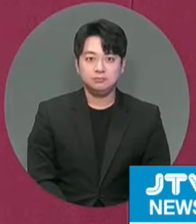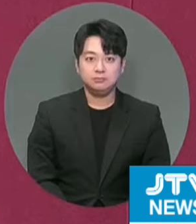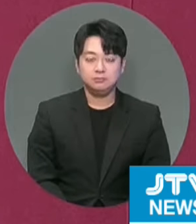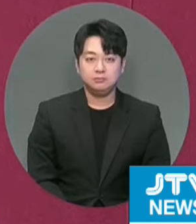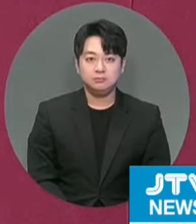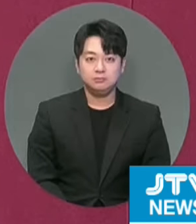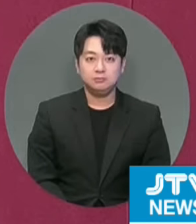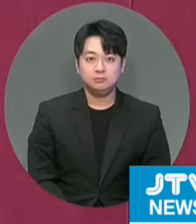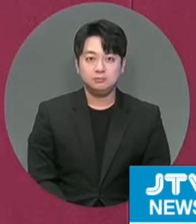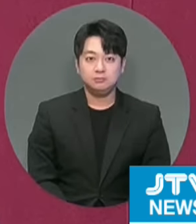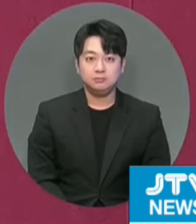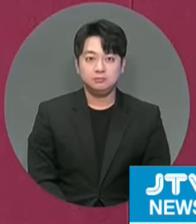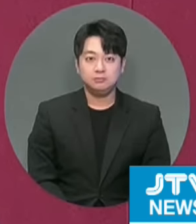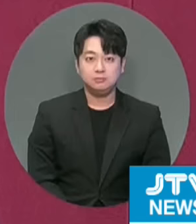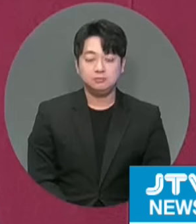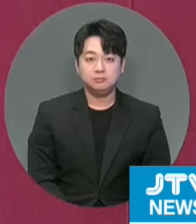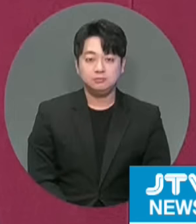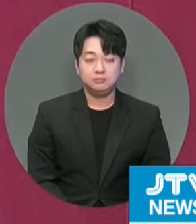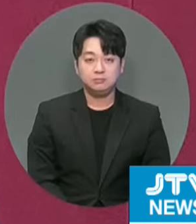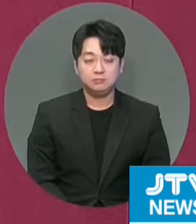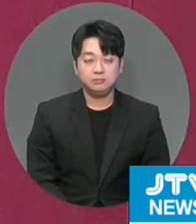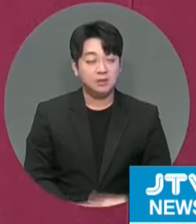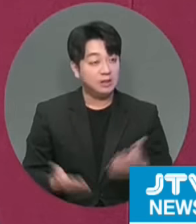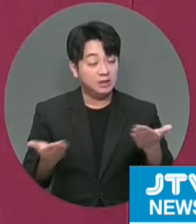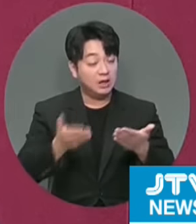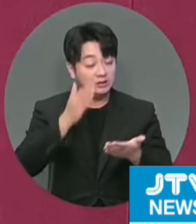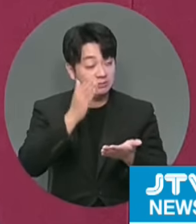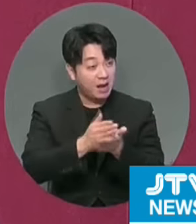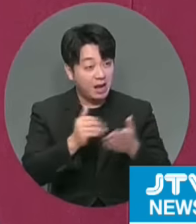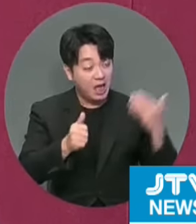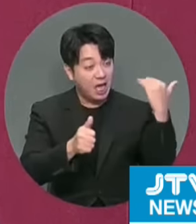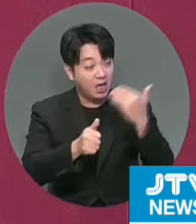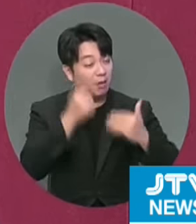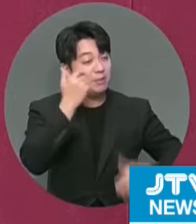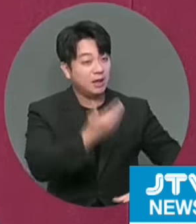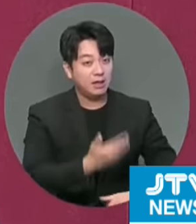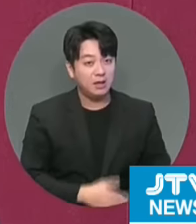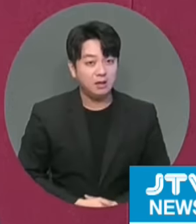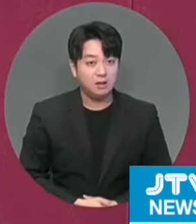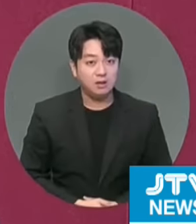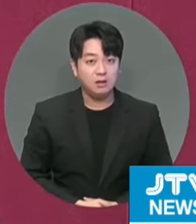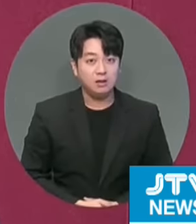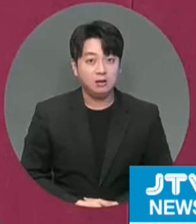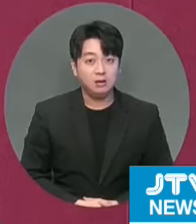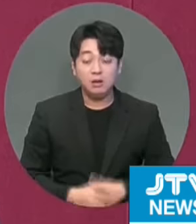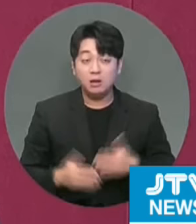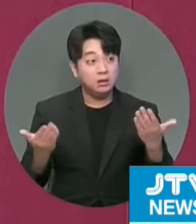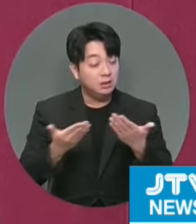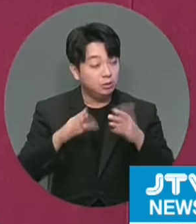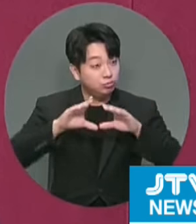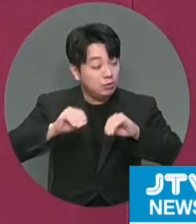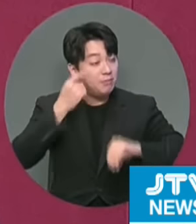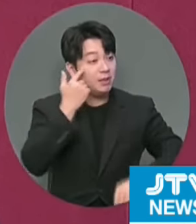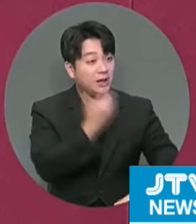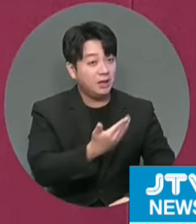그러면 일을 하지 말라는 겁니까? 그러면 일을 하지 말라는 겁니까?